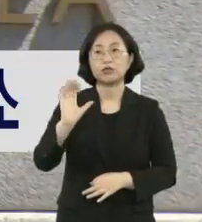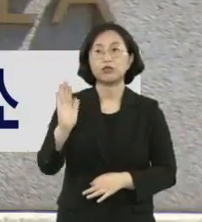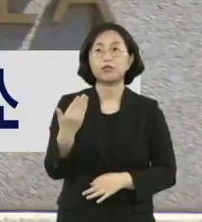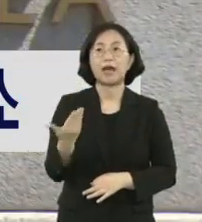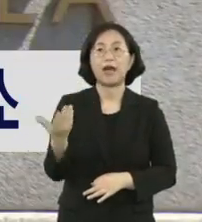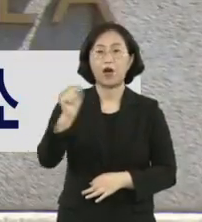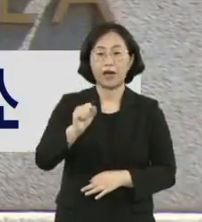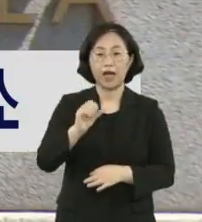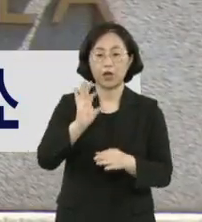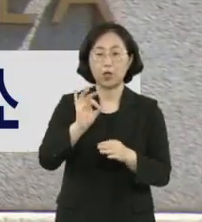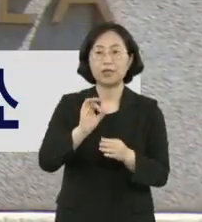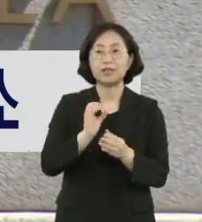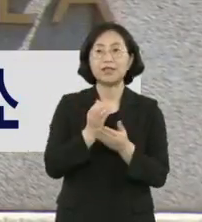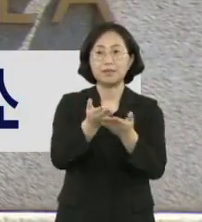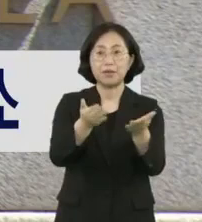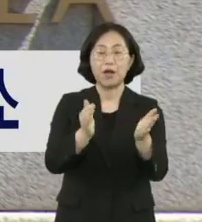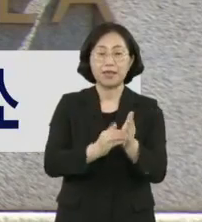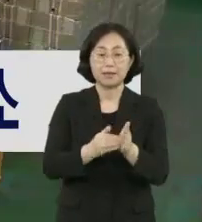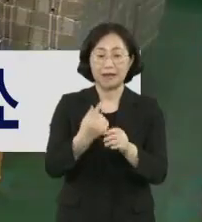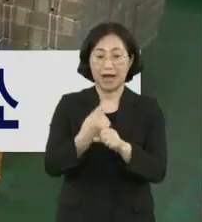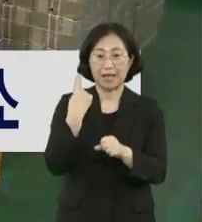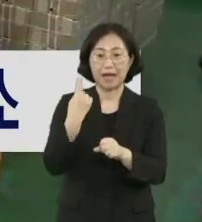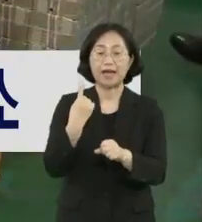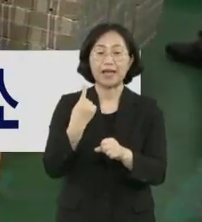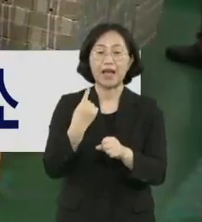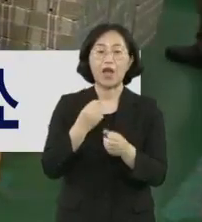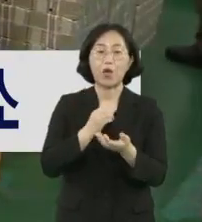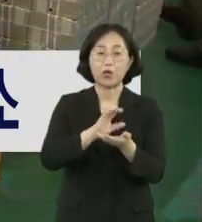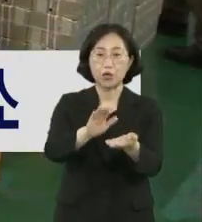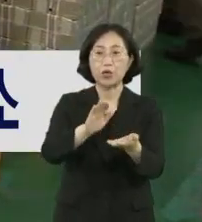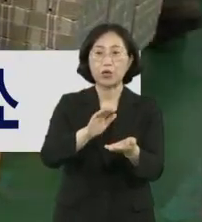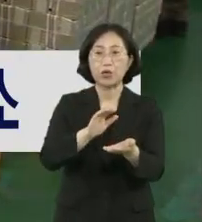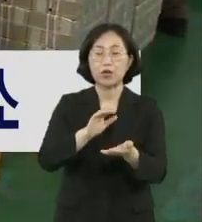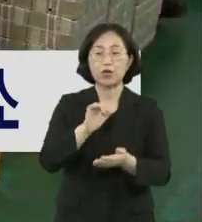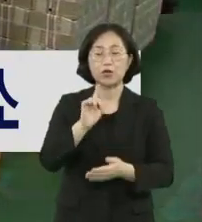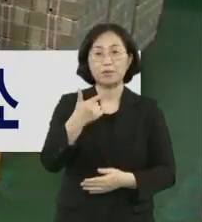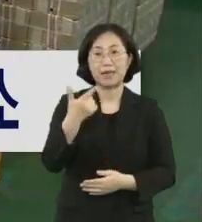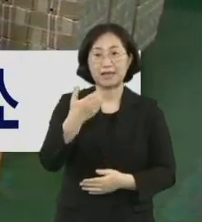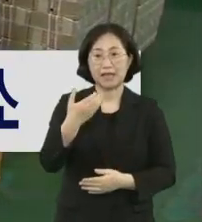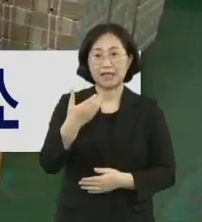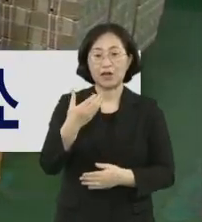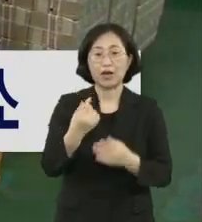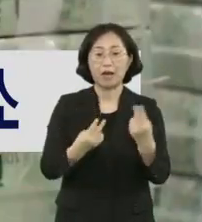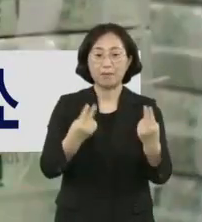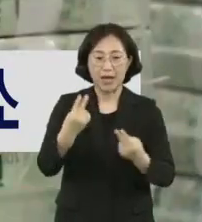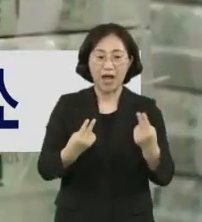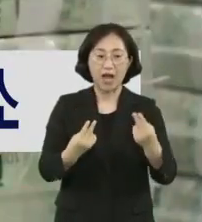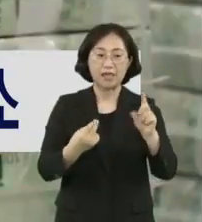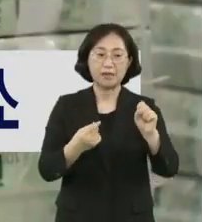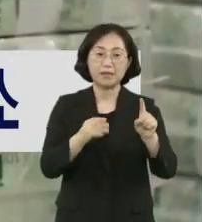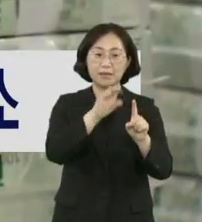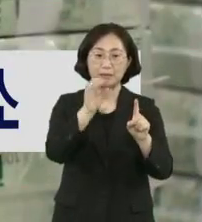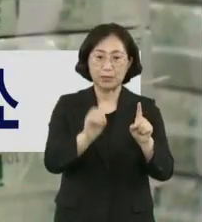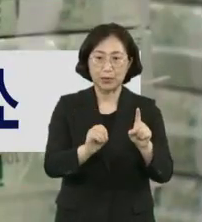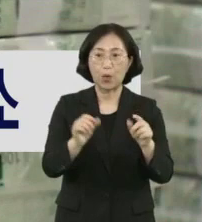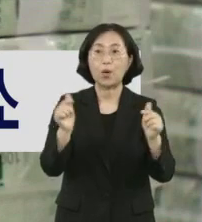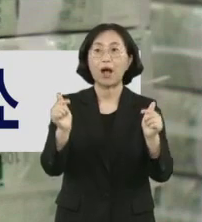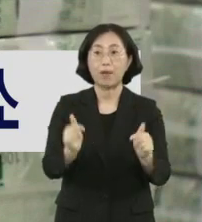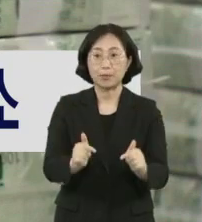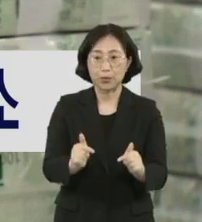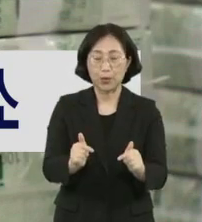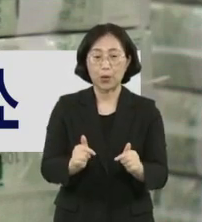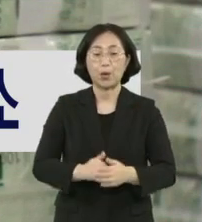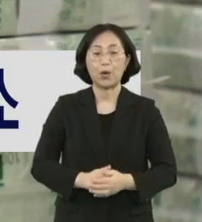화폐를 공급했습니다. 이는 지난해 같은 기간 공급에 5,634억 원에 비해 11.1%